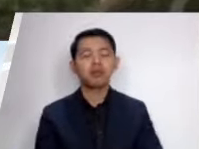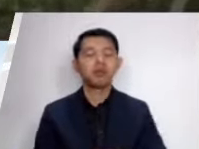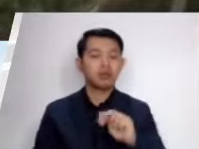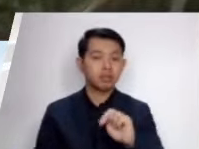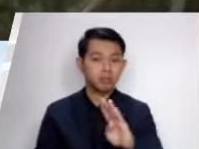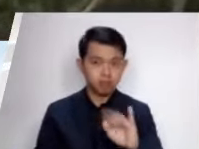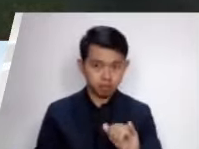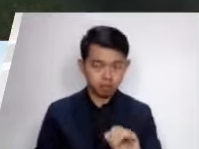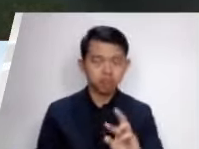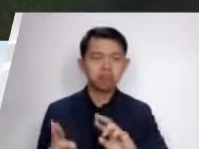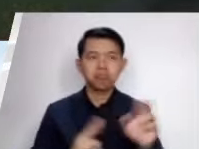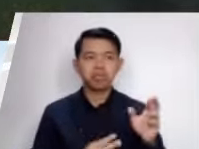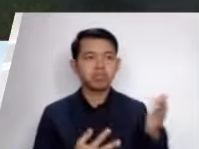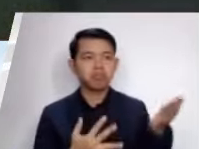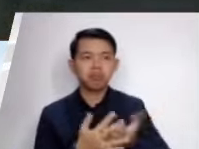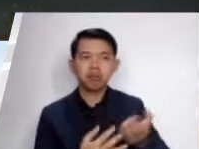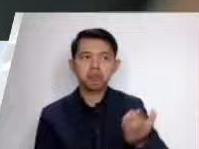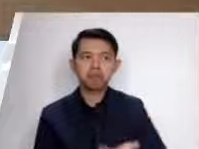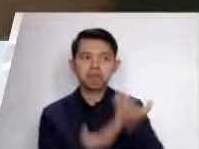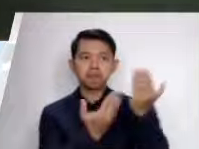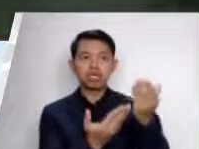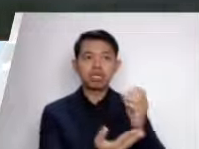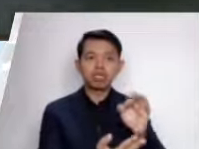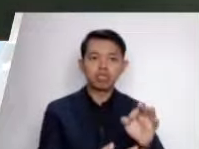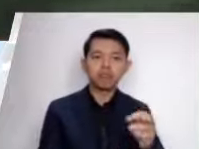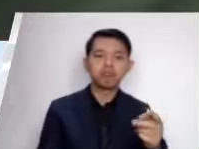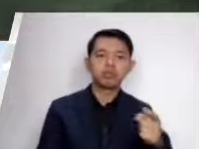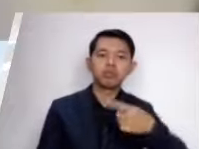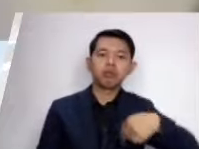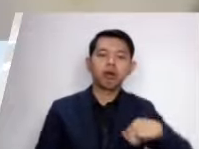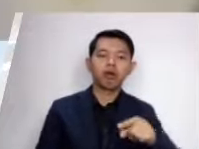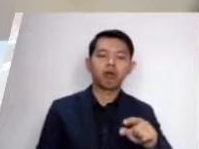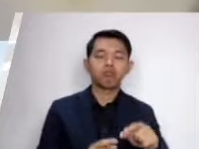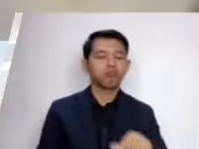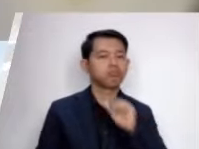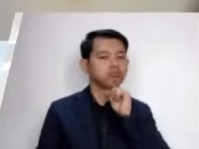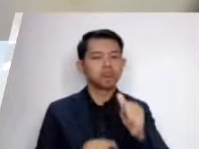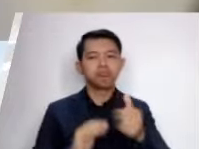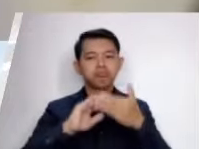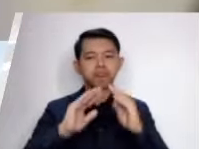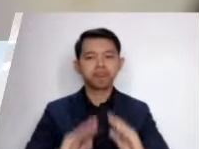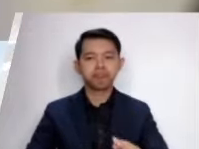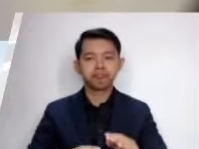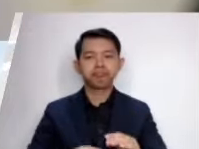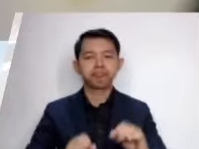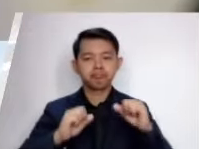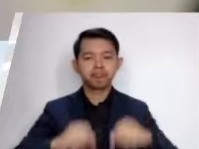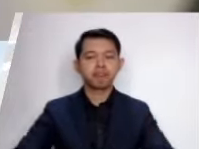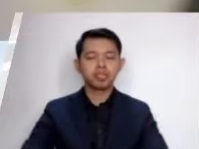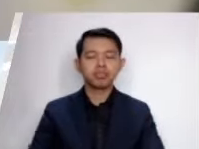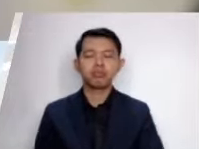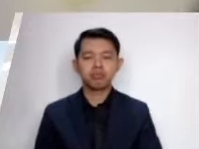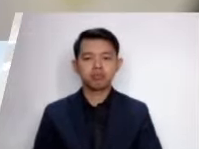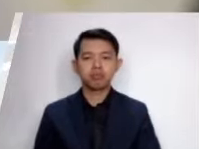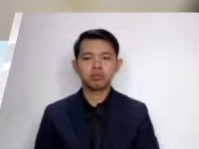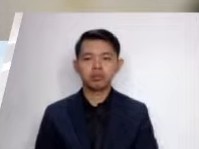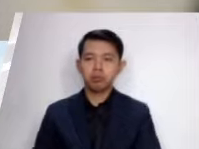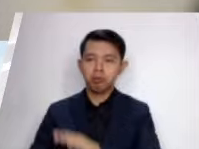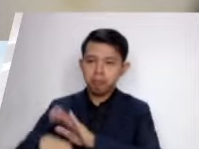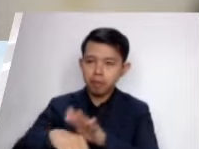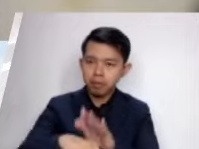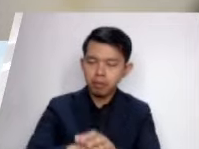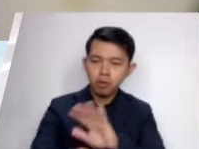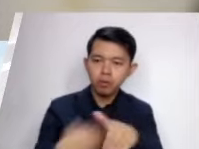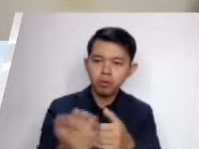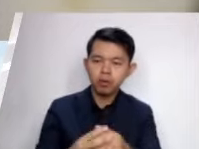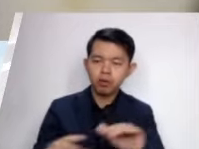kung hindi pa magkakaayos ang magkabilang panig. Panawagan nila sa mga magpapakasal, huwag basta-bastang